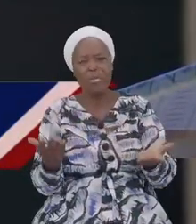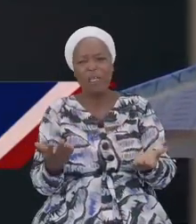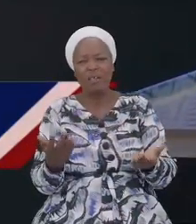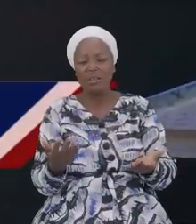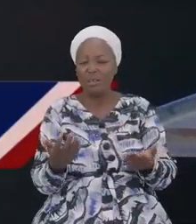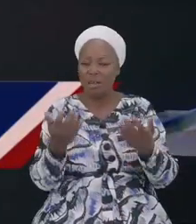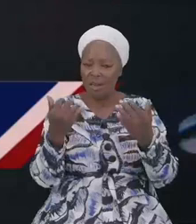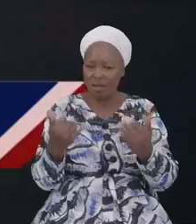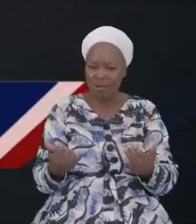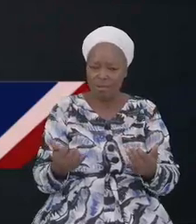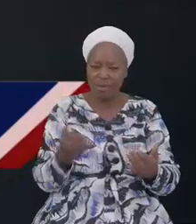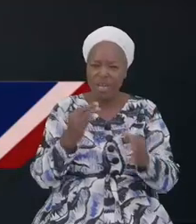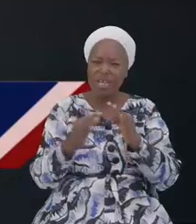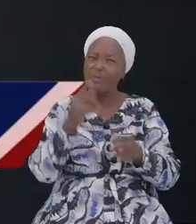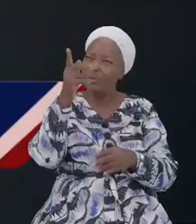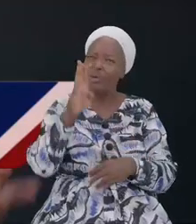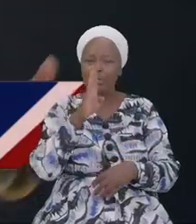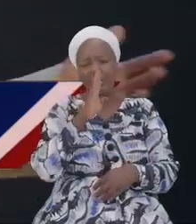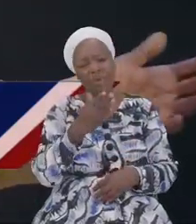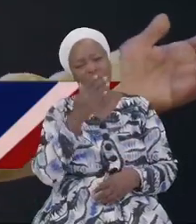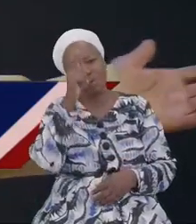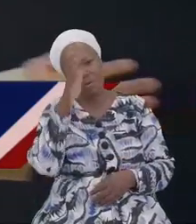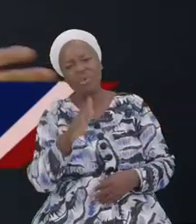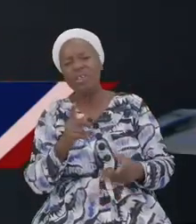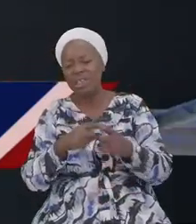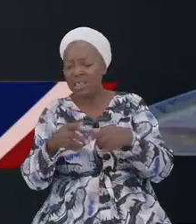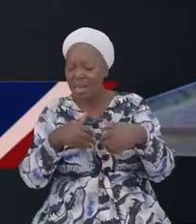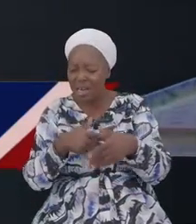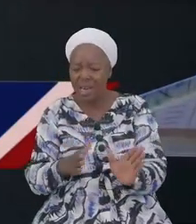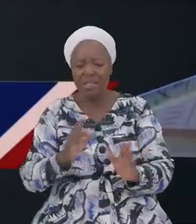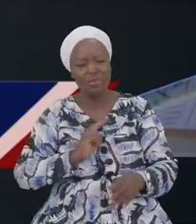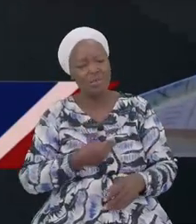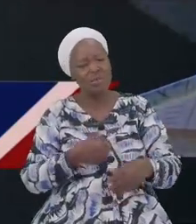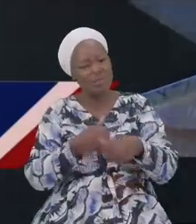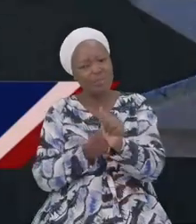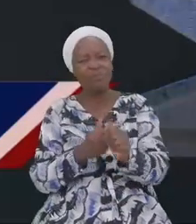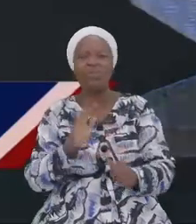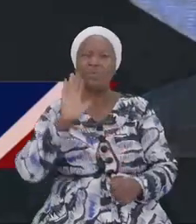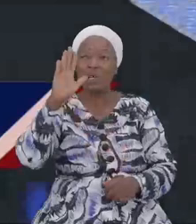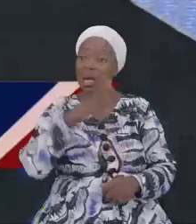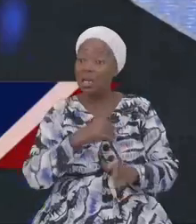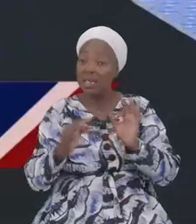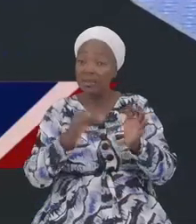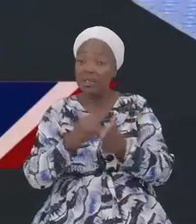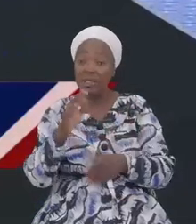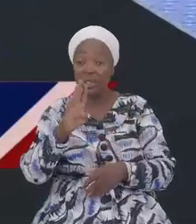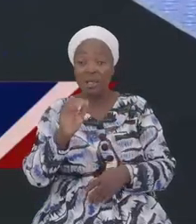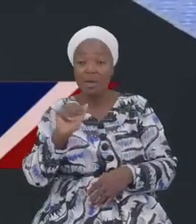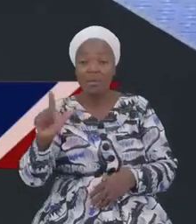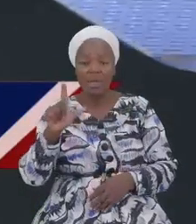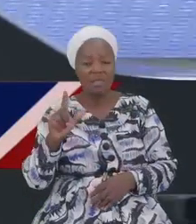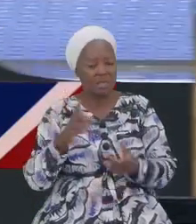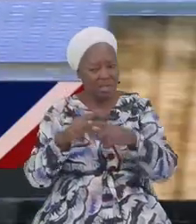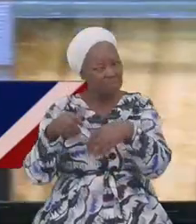Mais si Dieu est Dieu, suivons-le. Si Baal est Dieu, allons après, allez après Baal. Il ne pouvait pas